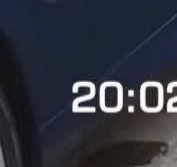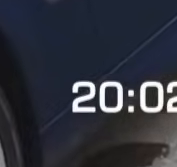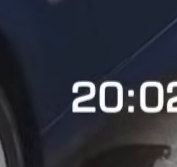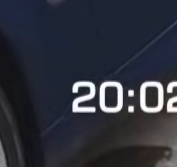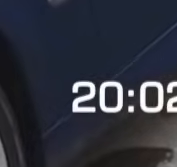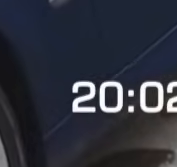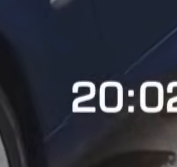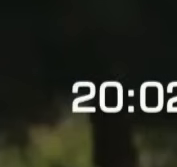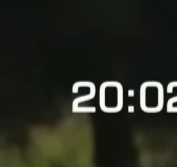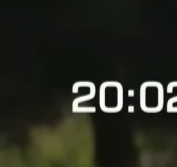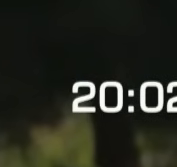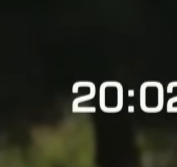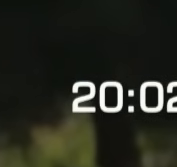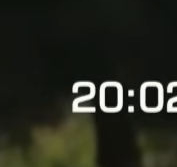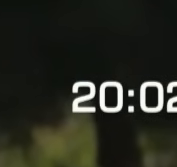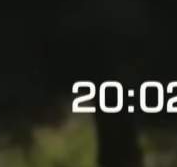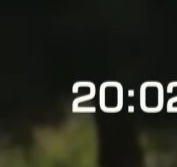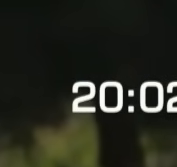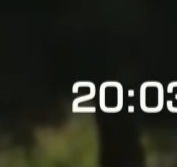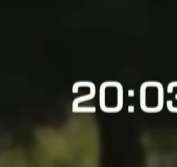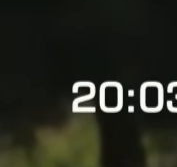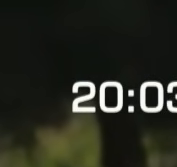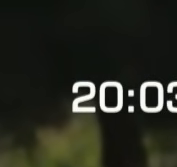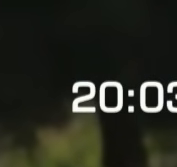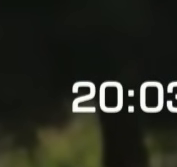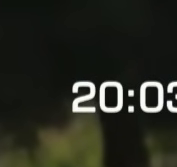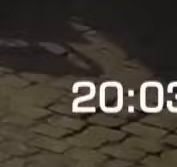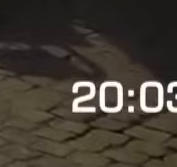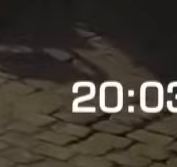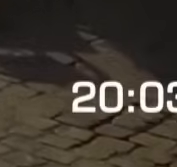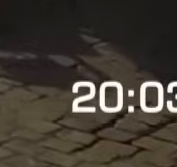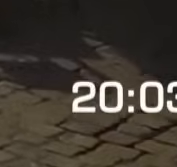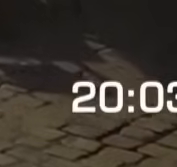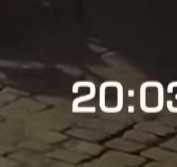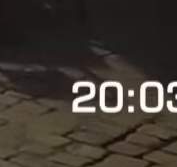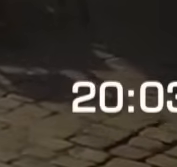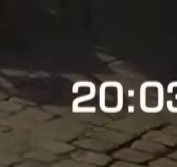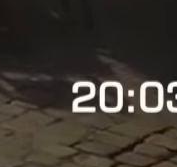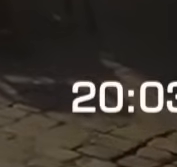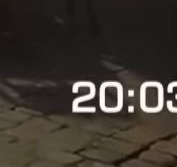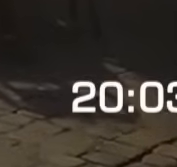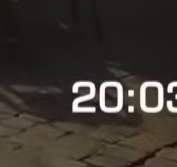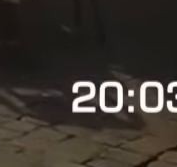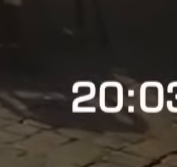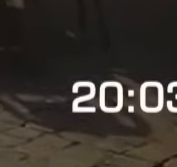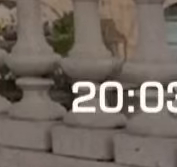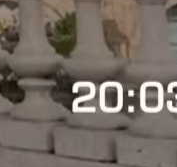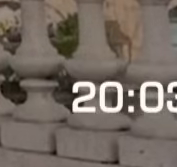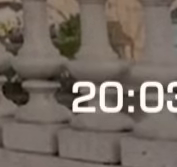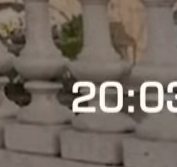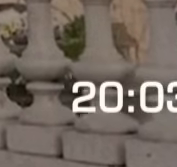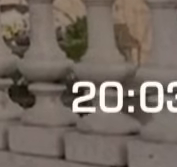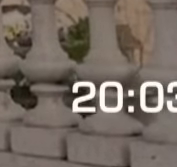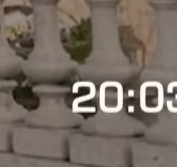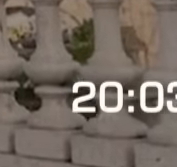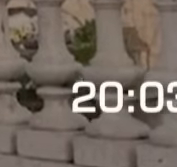იმედის კვირასთან ერთად ხშირად სიცოცხლის რისკის ფასად, ჩვენი მაყურებლისთვის ქმნიდა გამორჩეულ კადრებს, რომელსაც სხვაგან ვერ ნახავდით. ასეთი